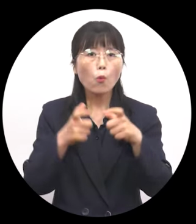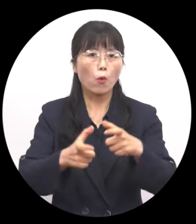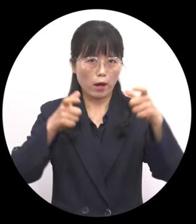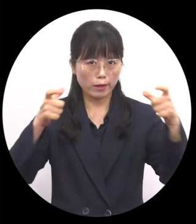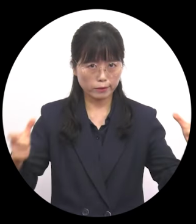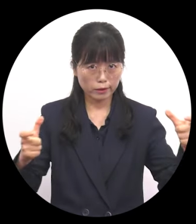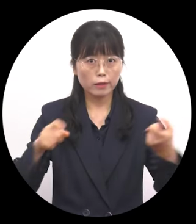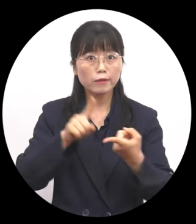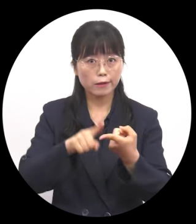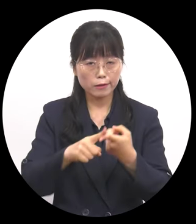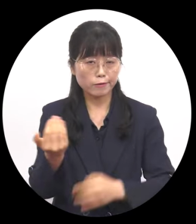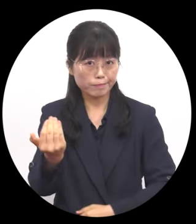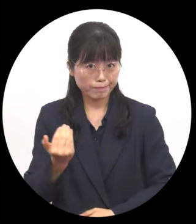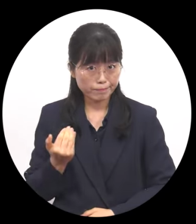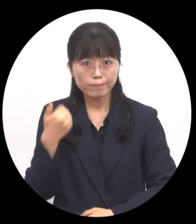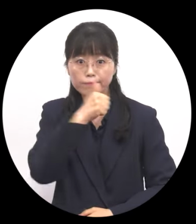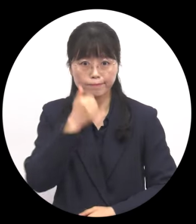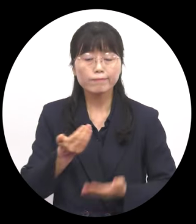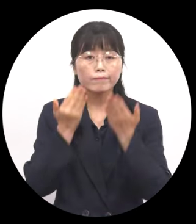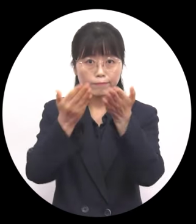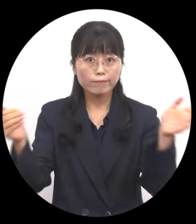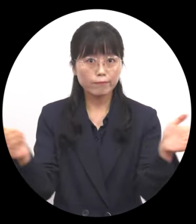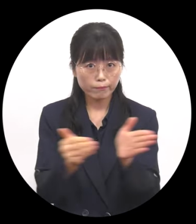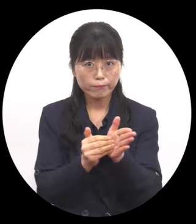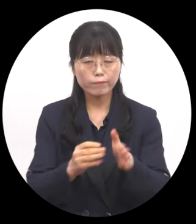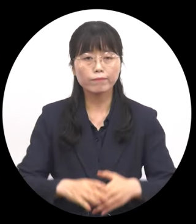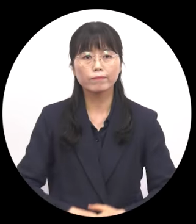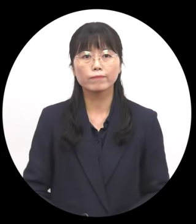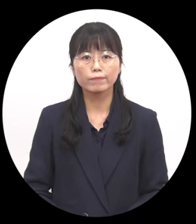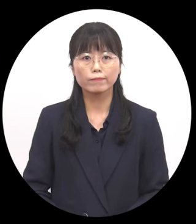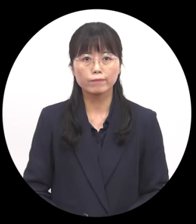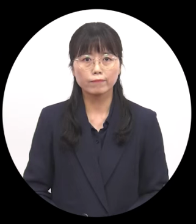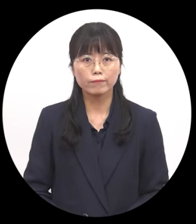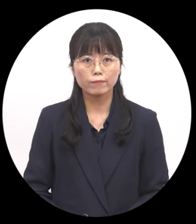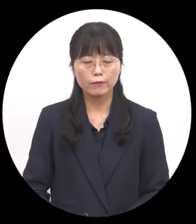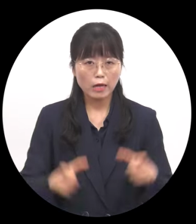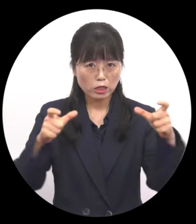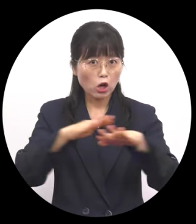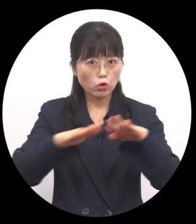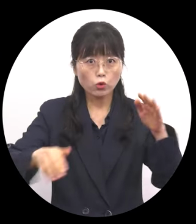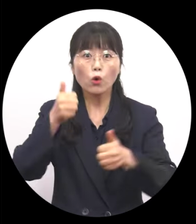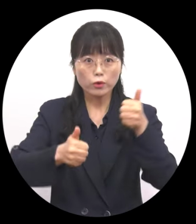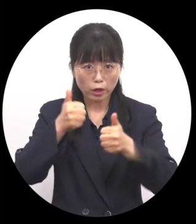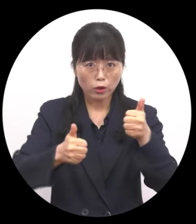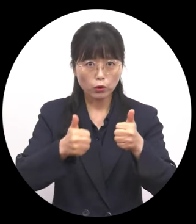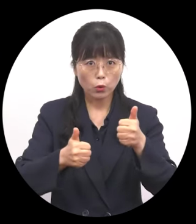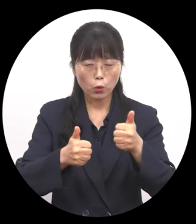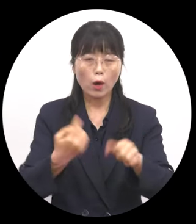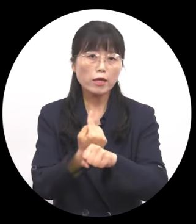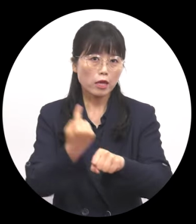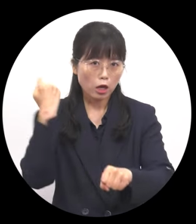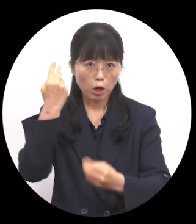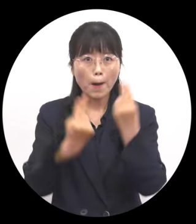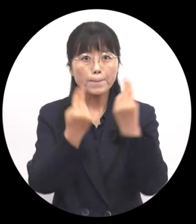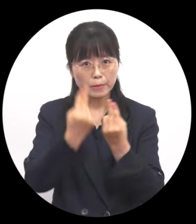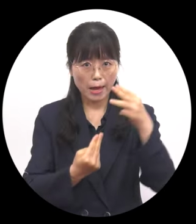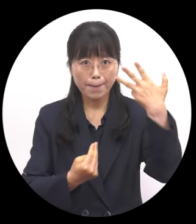확대되었다라는 점은 이미 앞에서 제가 말씀을 드렸는데요. 지역균형 전형도 전년도에